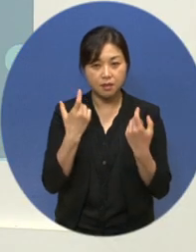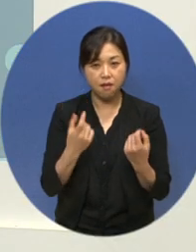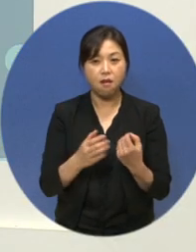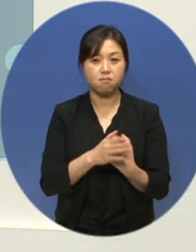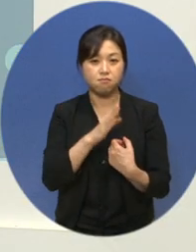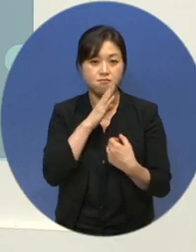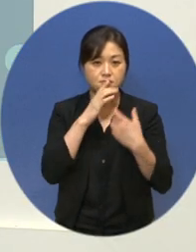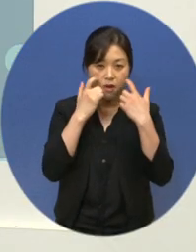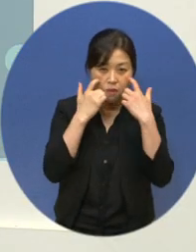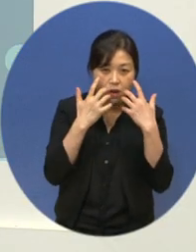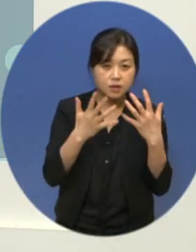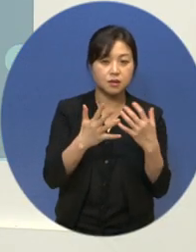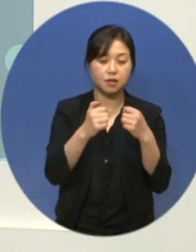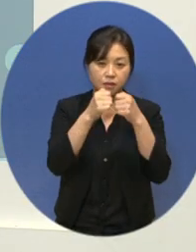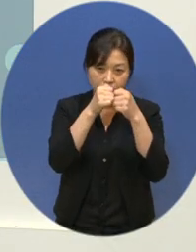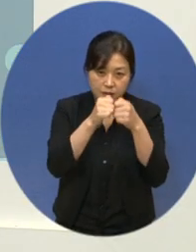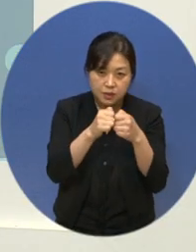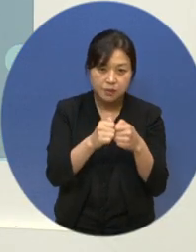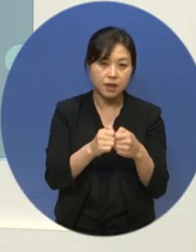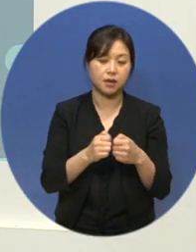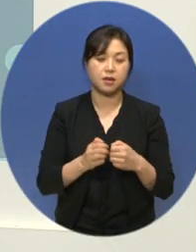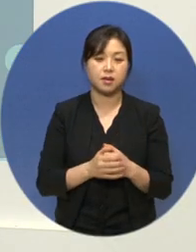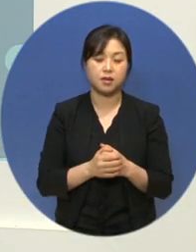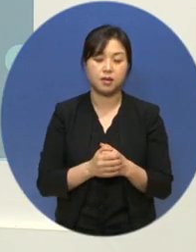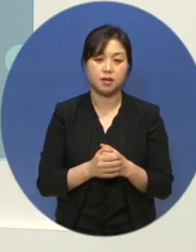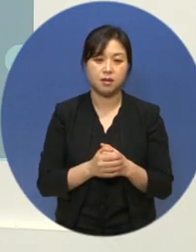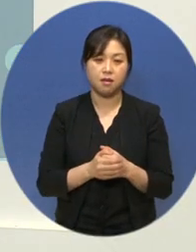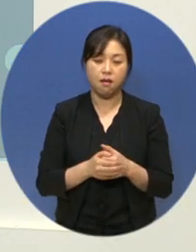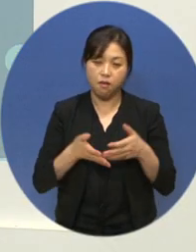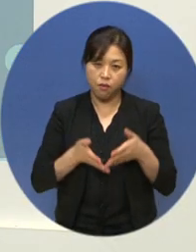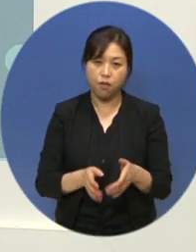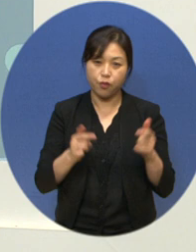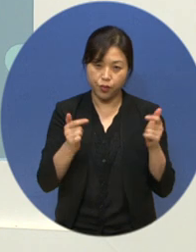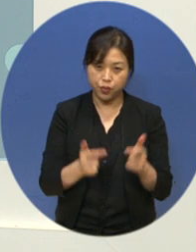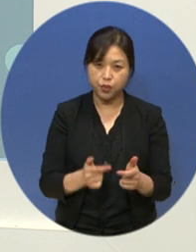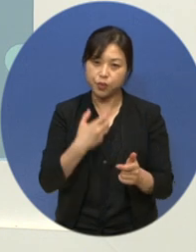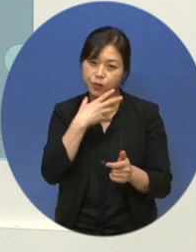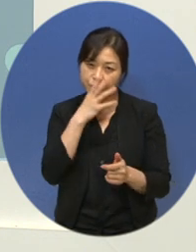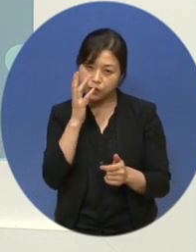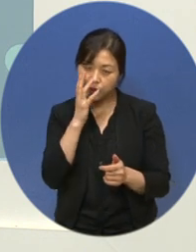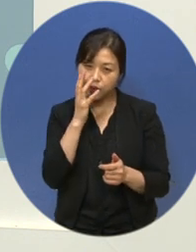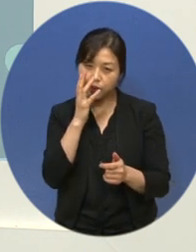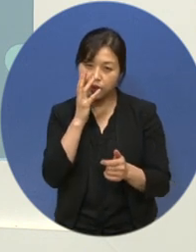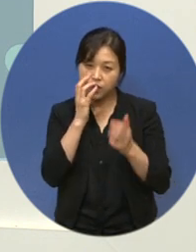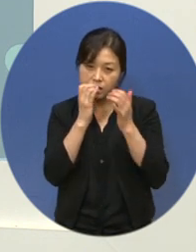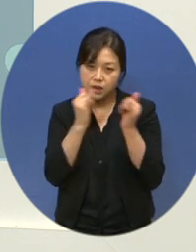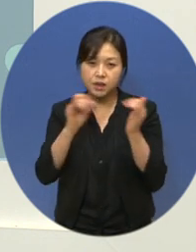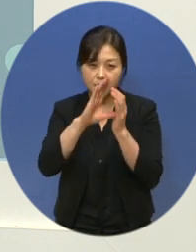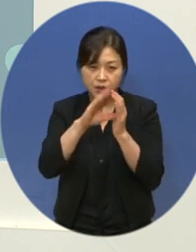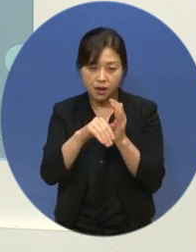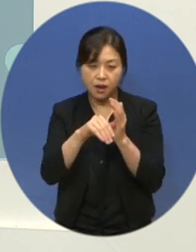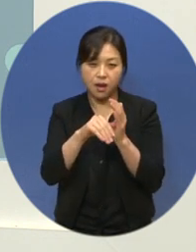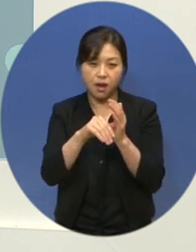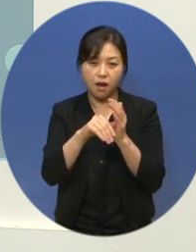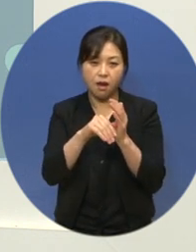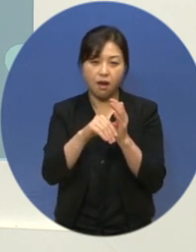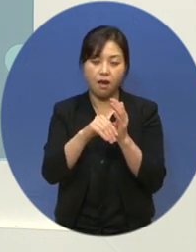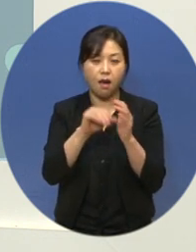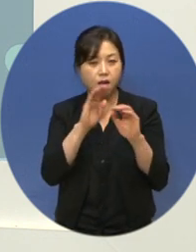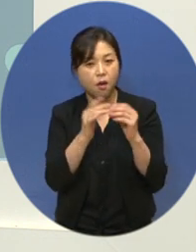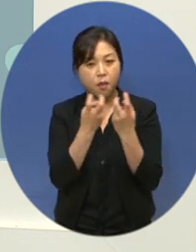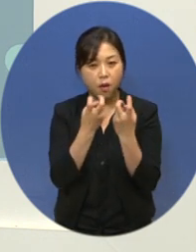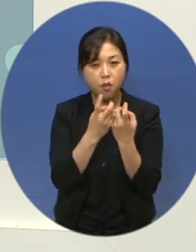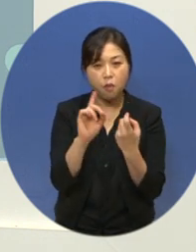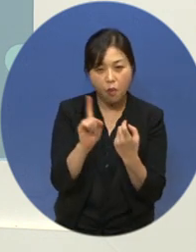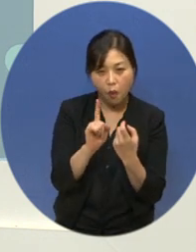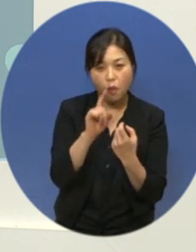어떤 면에서는 세심하게 에 저출산 고령화 시대에 어떻게 하면 좋을 것인가에 대한 좋은